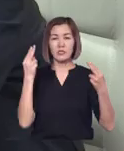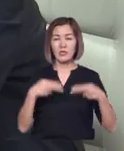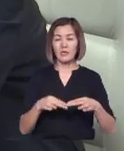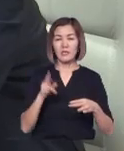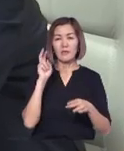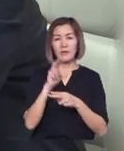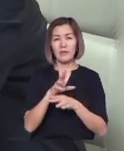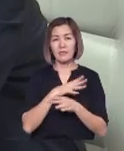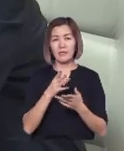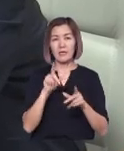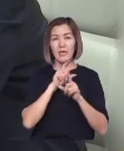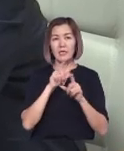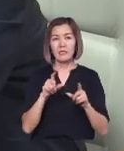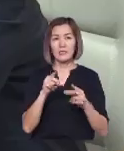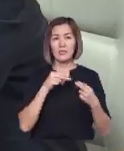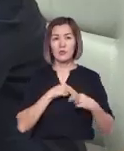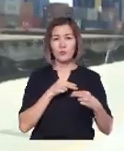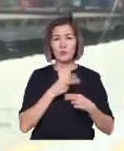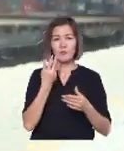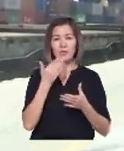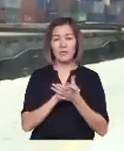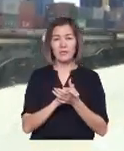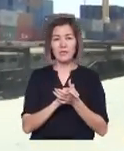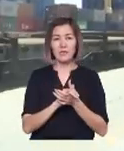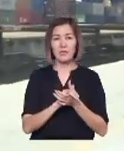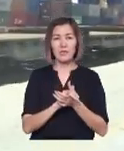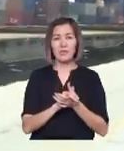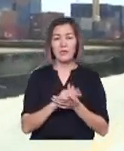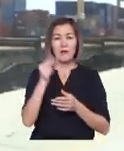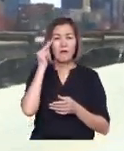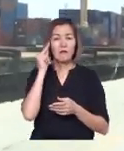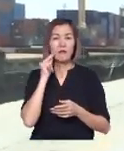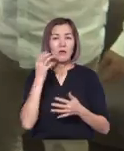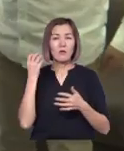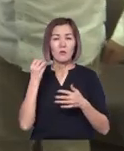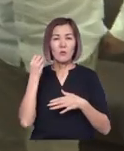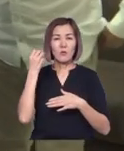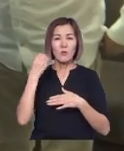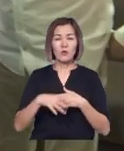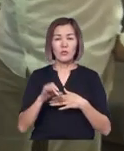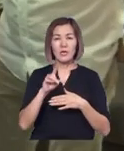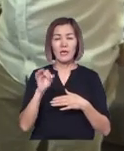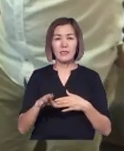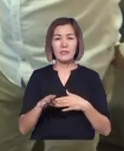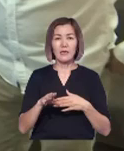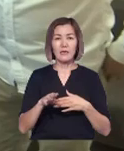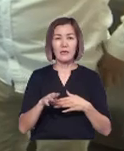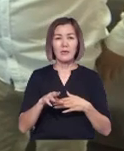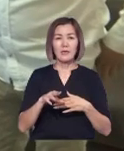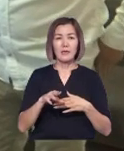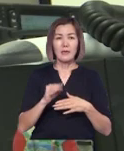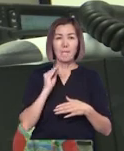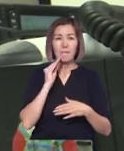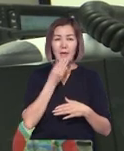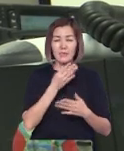болды. Стратегиялық нысанның жұмыс барысымен танысты. Аймақ Қытай мен Орта Азия, Парсы шығанағы мен Европаны байланыстыратын